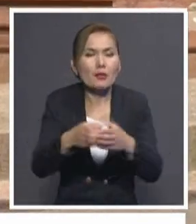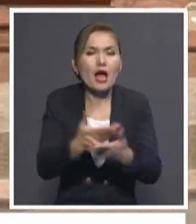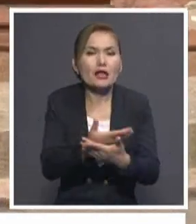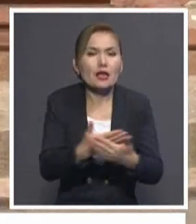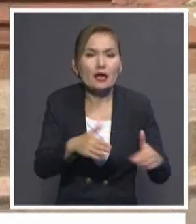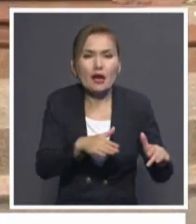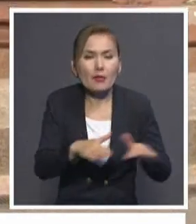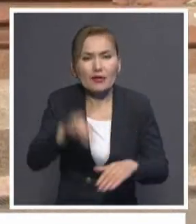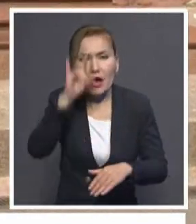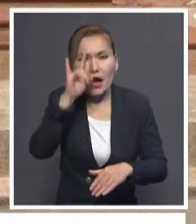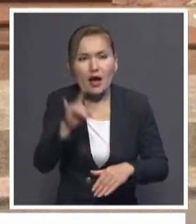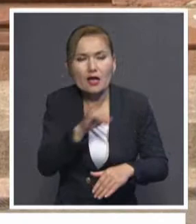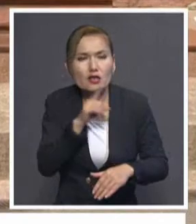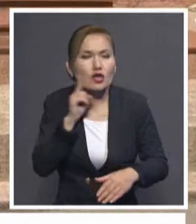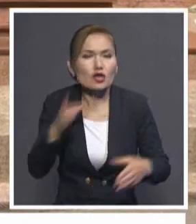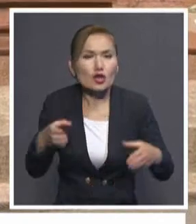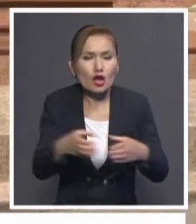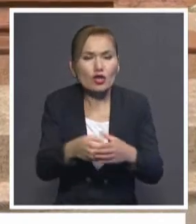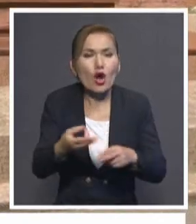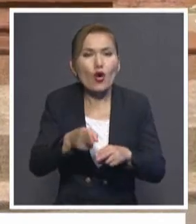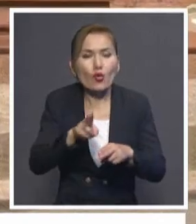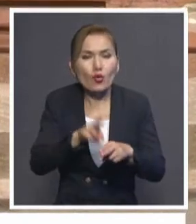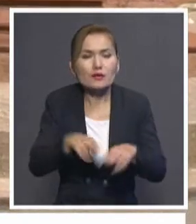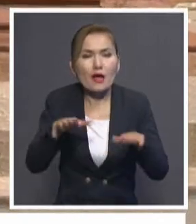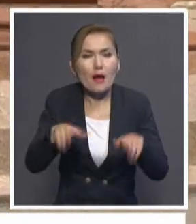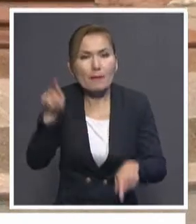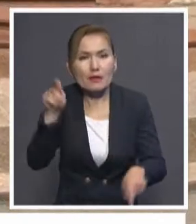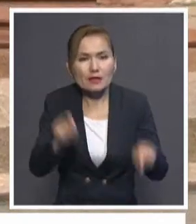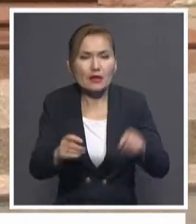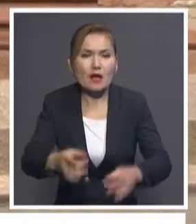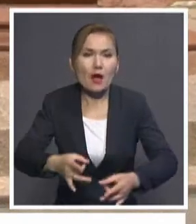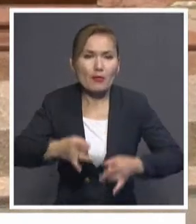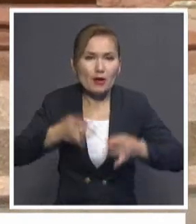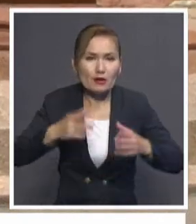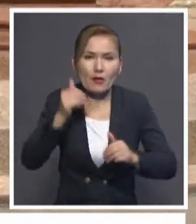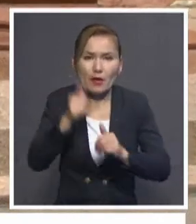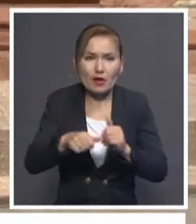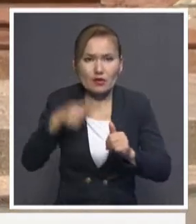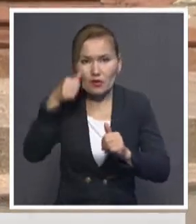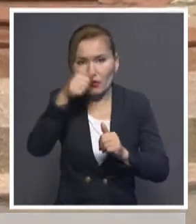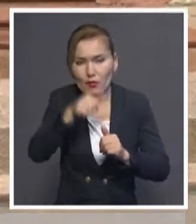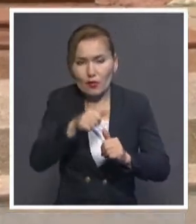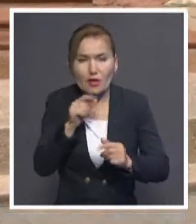шараларда қандастарымыз дәл осы жерде атап өтуді дәстүрге